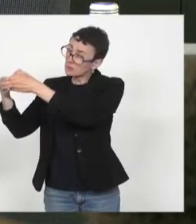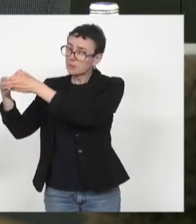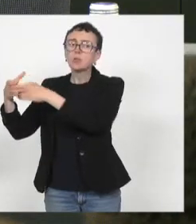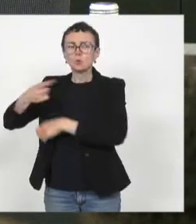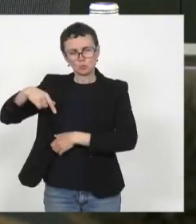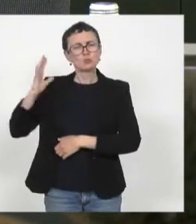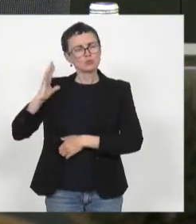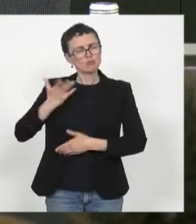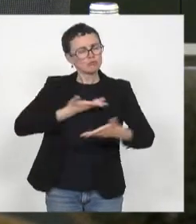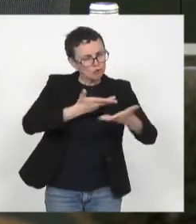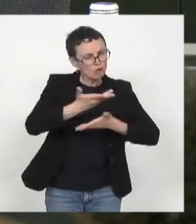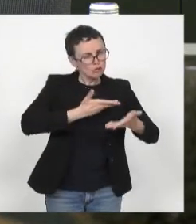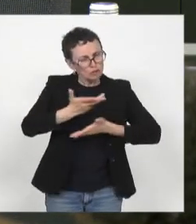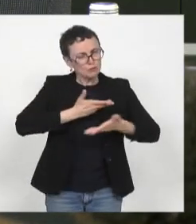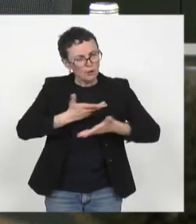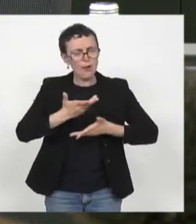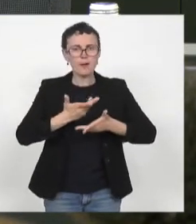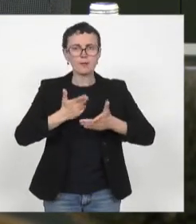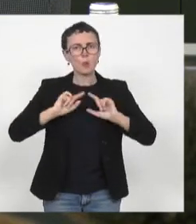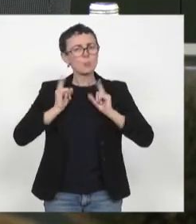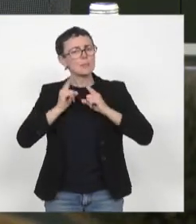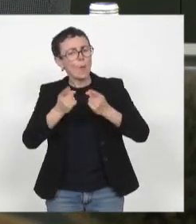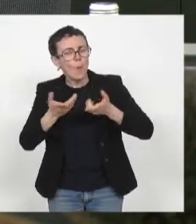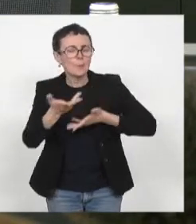services. Nous acquiesçons au fait